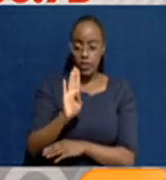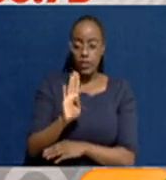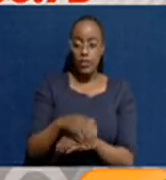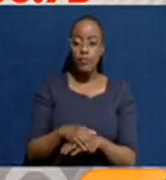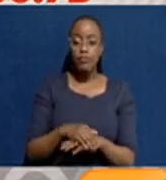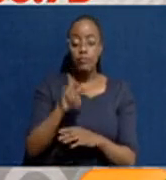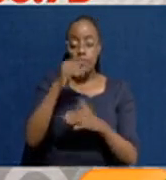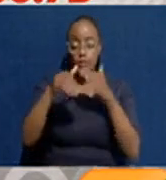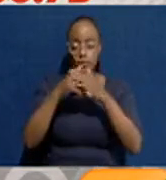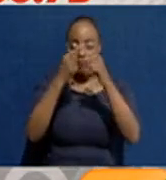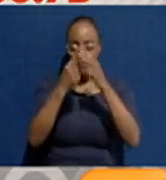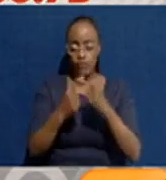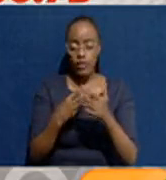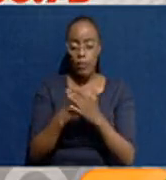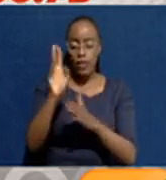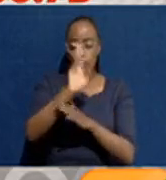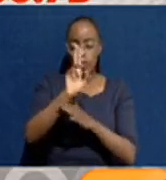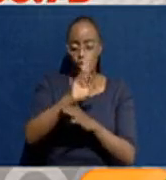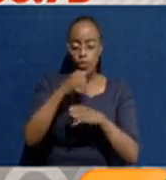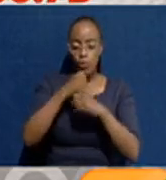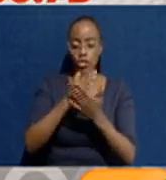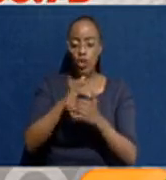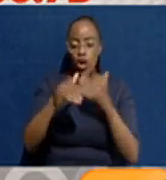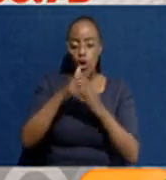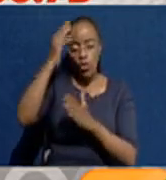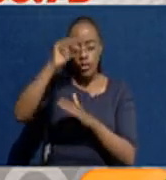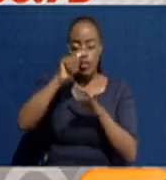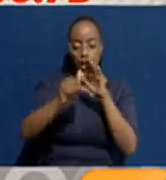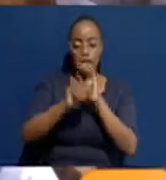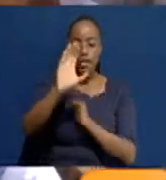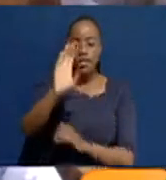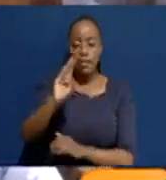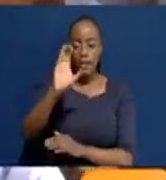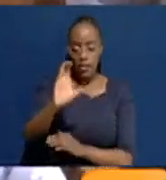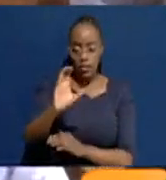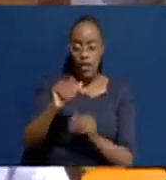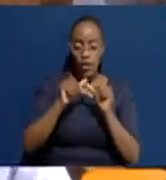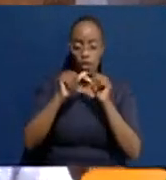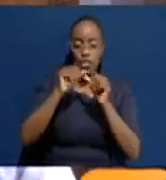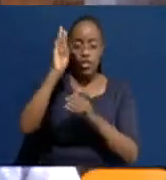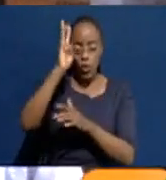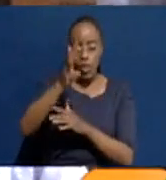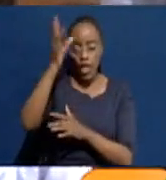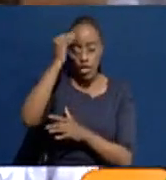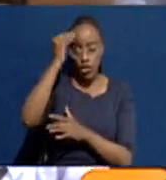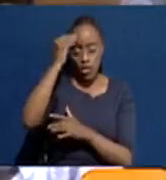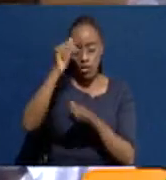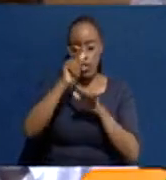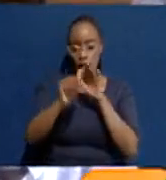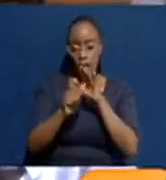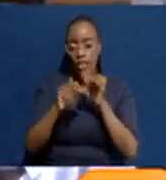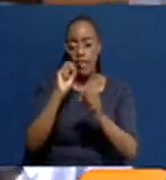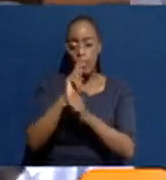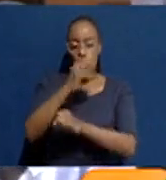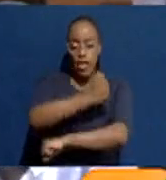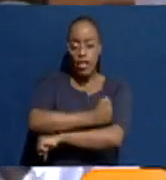103.9. Fedha hizo zitatumiwa kuhakikisha wanafunzi walioko kwenye mtaala wa CBC wanaendelea na masomo yao ya shule ya upili bila